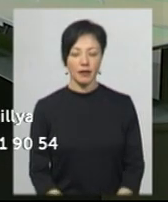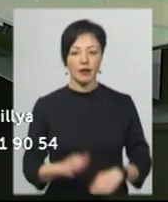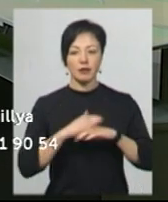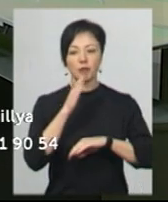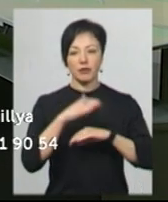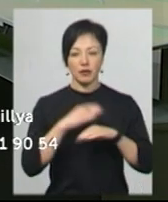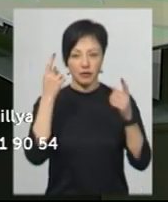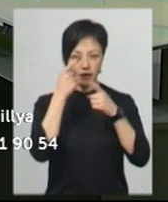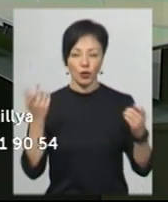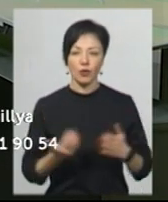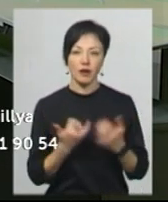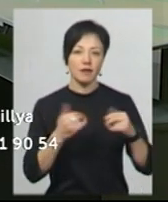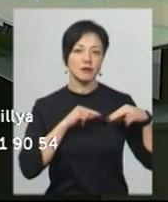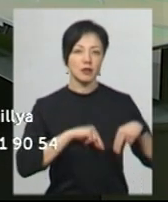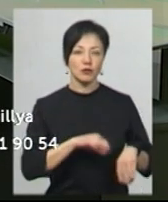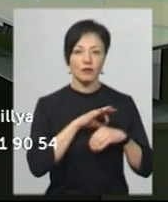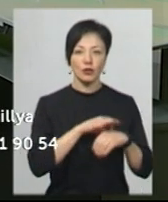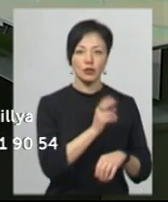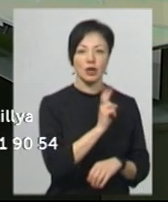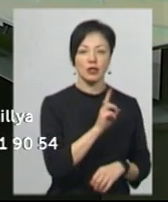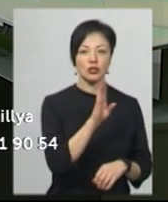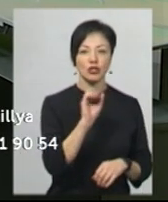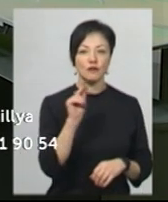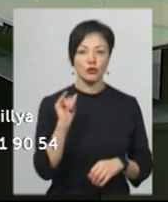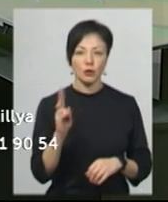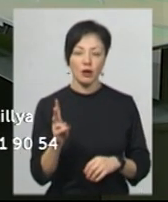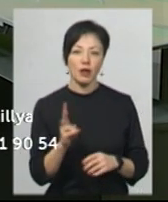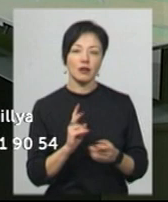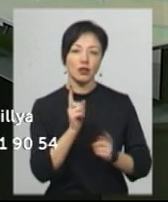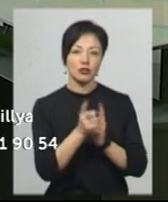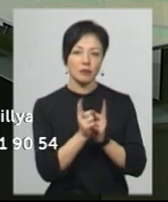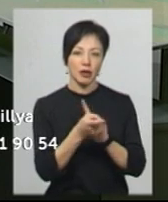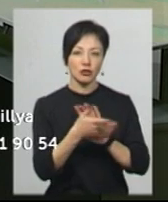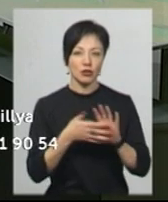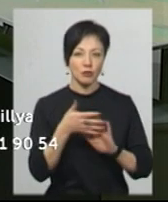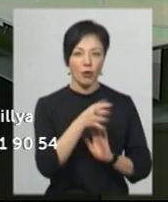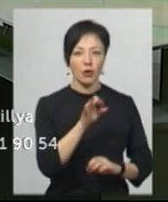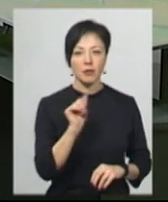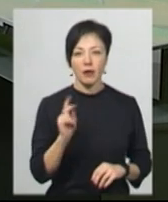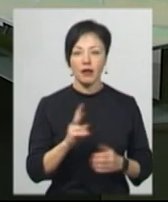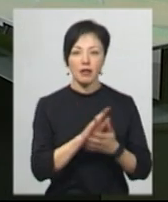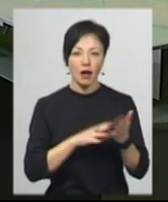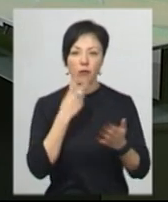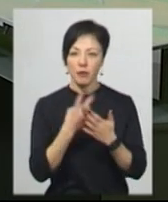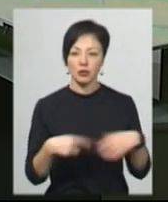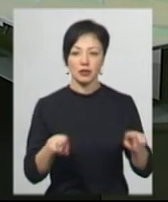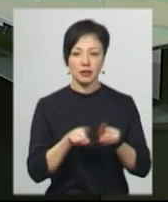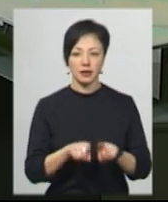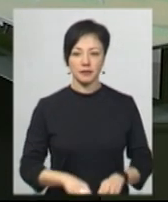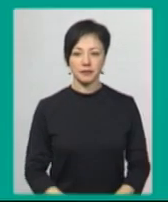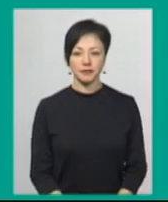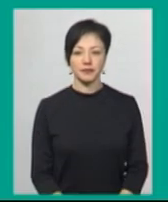Доброго вечора. В ефірі новини. Для вас у студії працює ведуча Катерина Шевчук. На жест мову перекладає Ольга Рибак. Далі ви побачите.